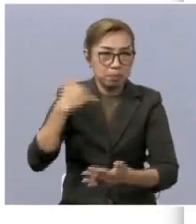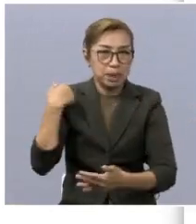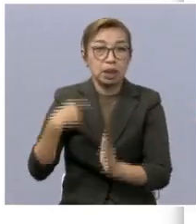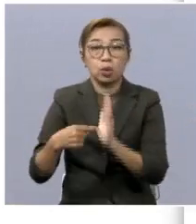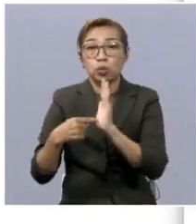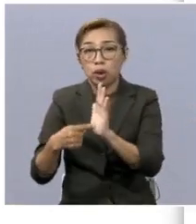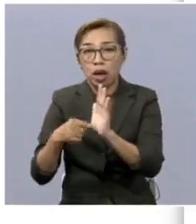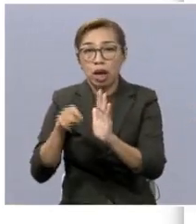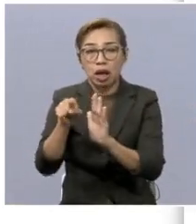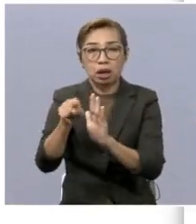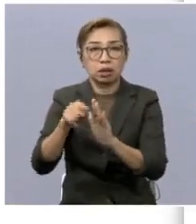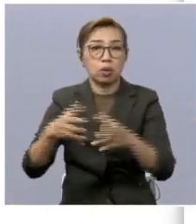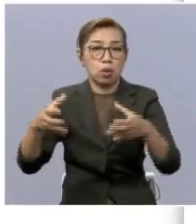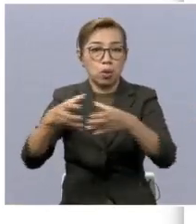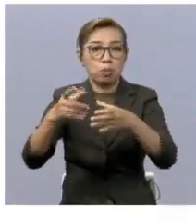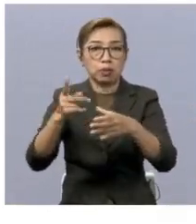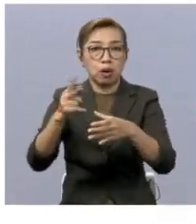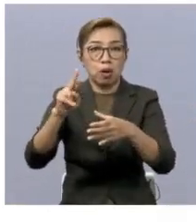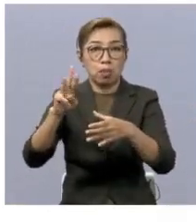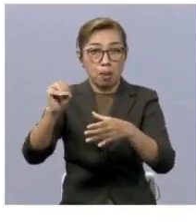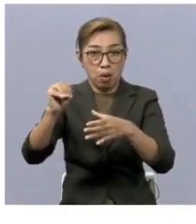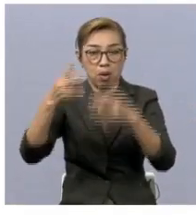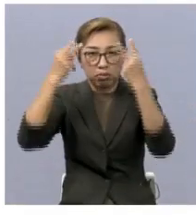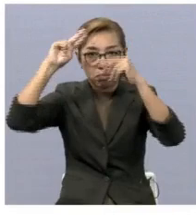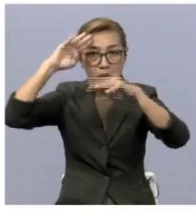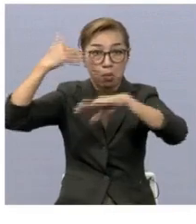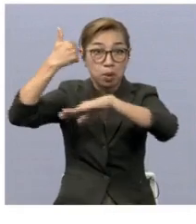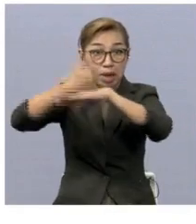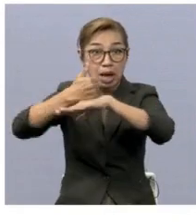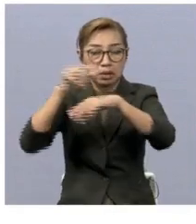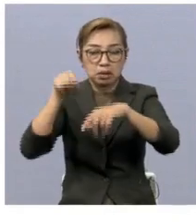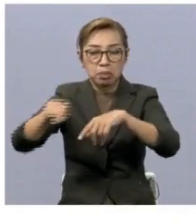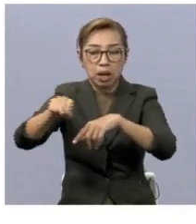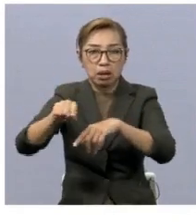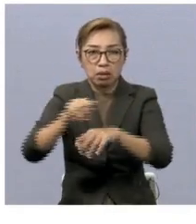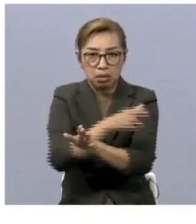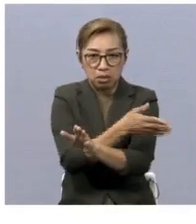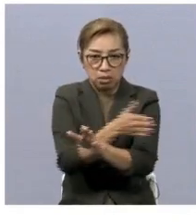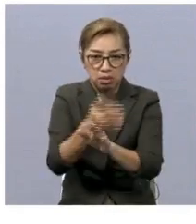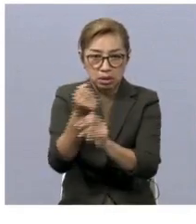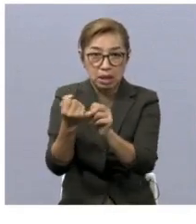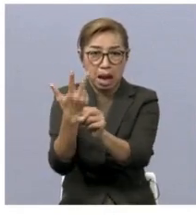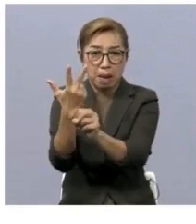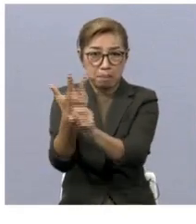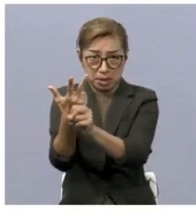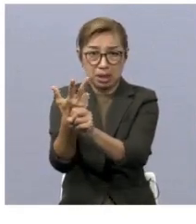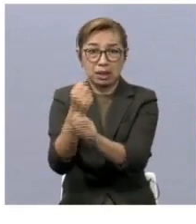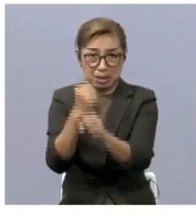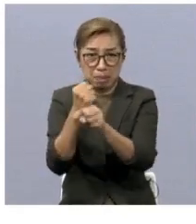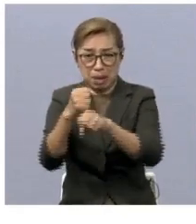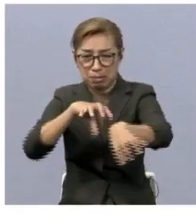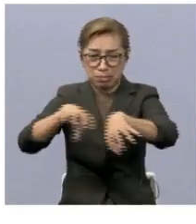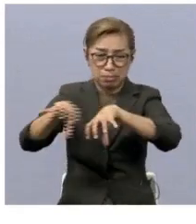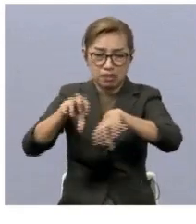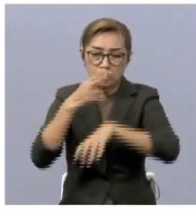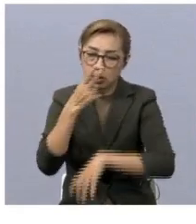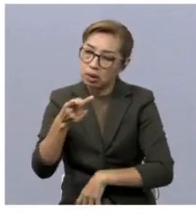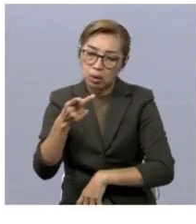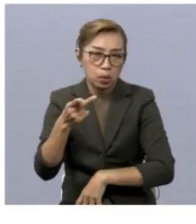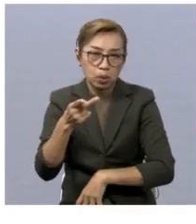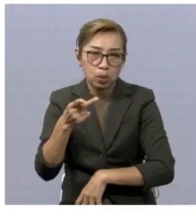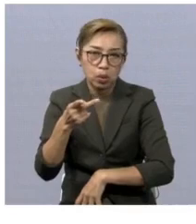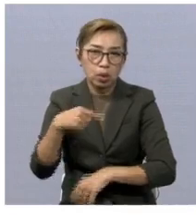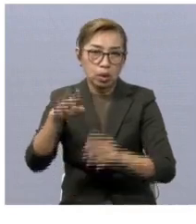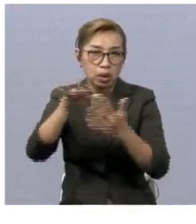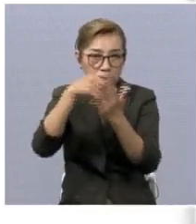แผ่นดินของคณะรัฐมนตรีภายใต้การนำของพลเอกประยุทธ์จันทร์โอชาตลอดระยะเวลากว่า3ปีที่ผ่านมาไม่ได้นำมาปฏิ